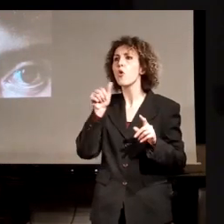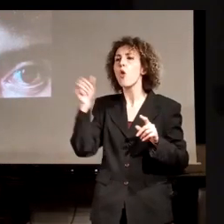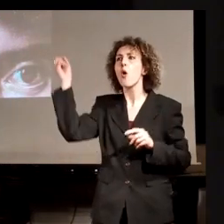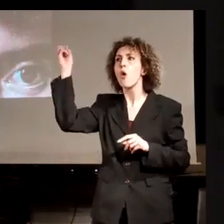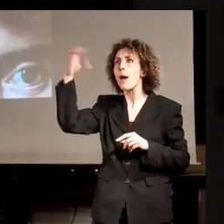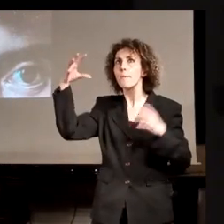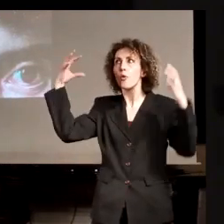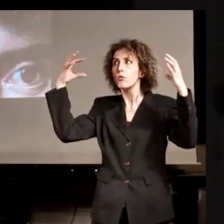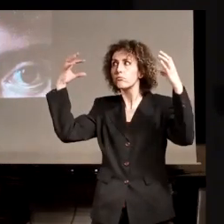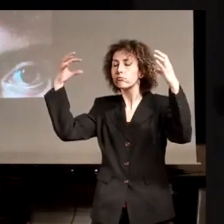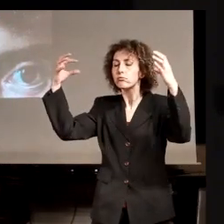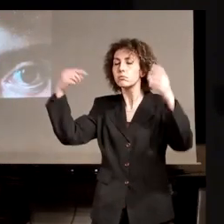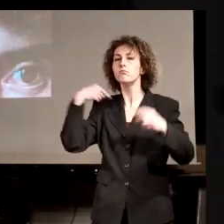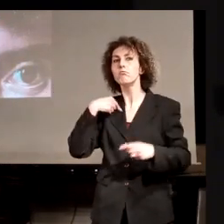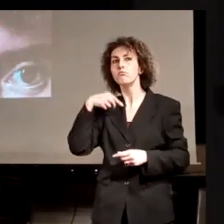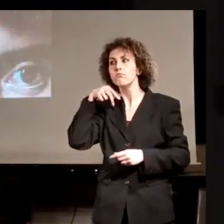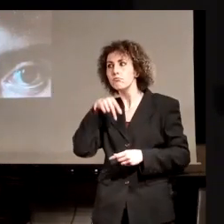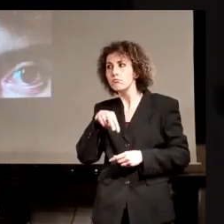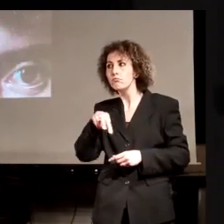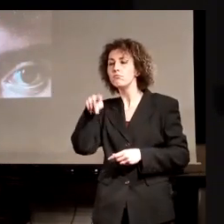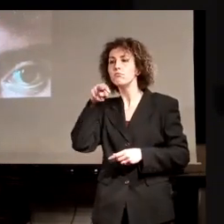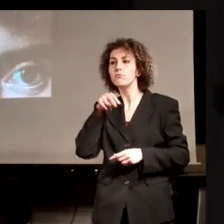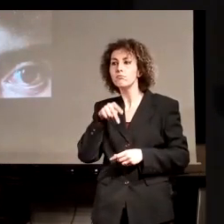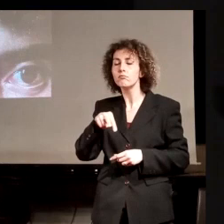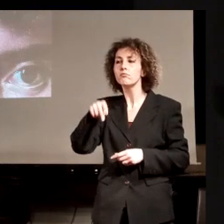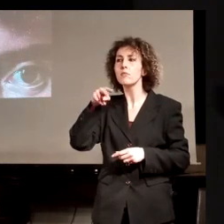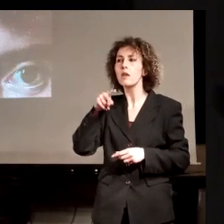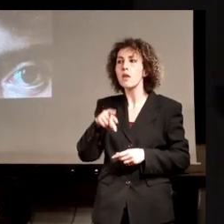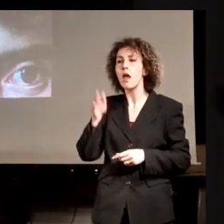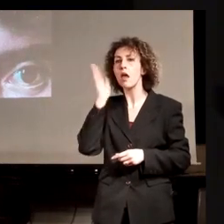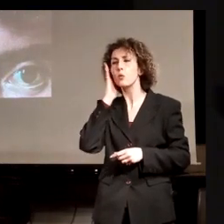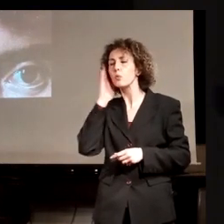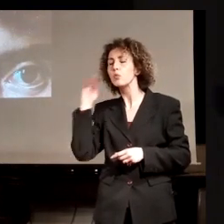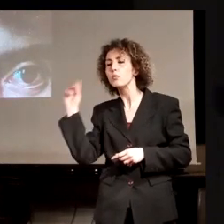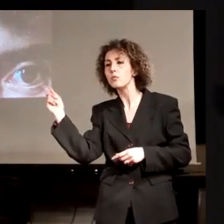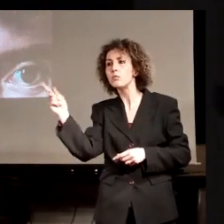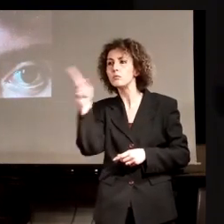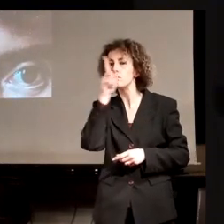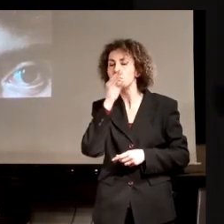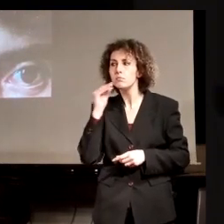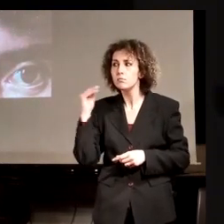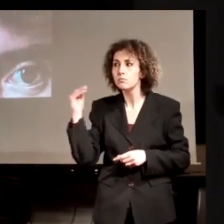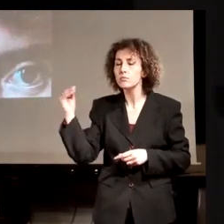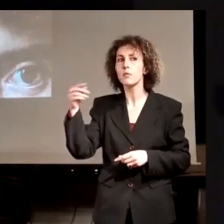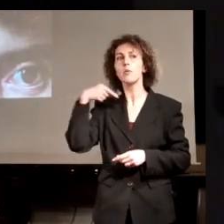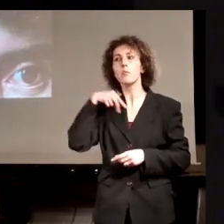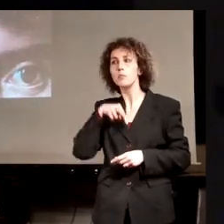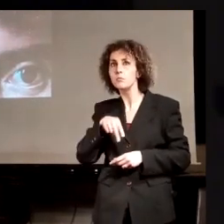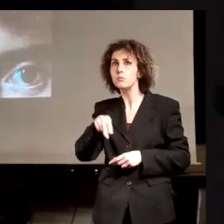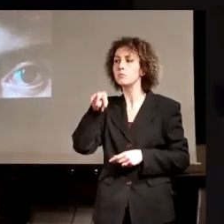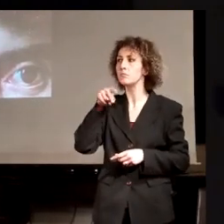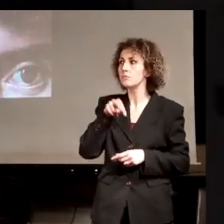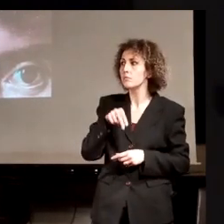una strada dopo l'altra e tutti dormivano una strada dopo l'altra e tutto